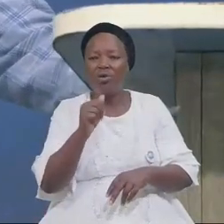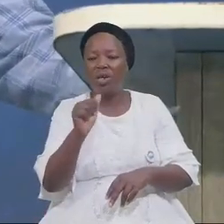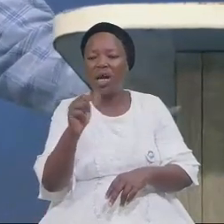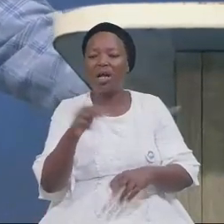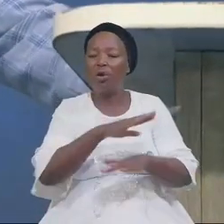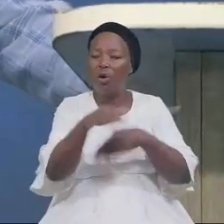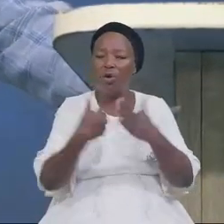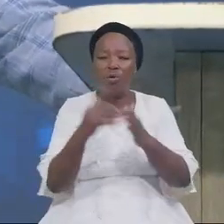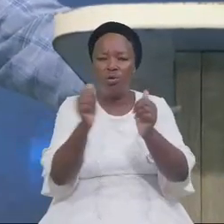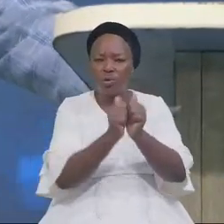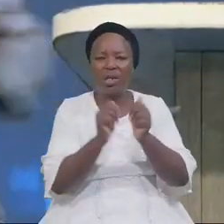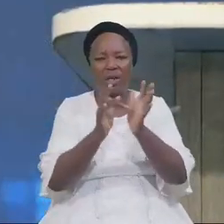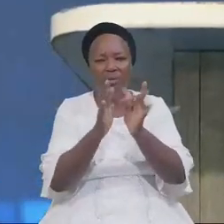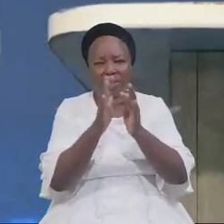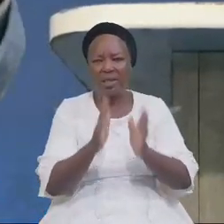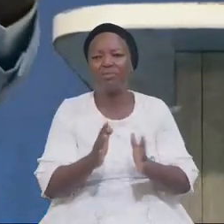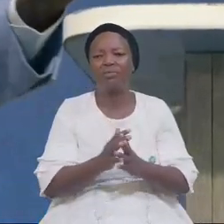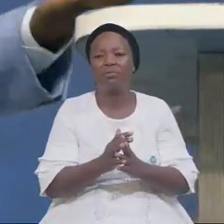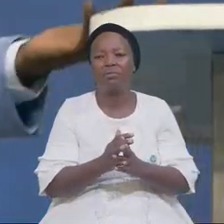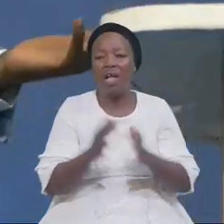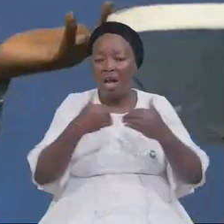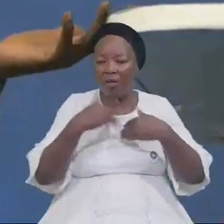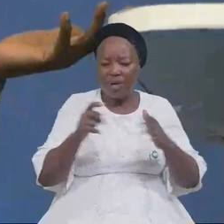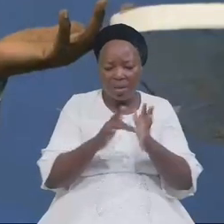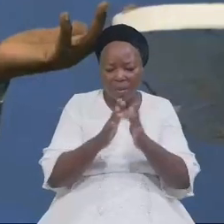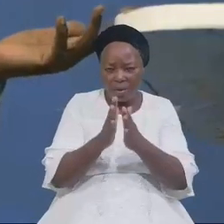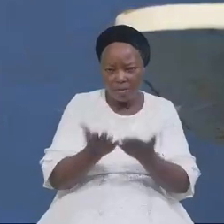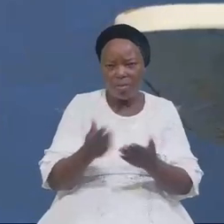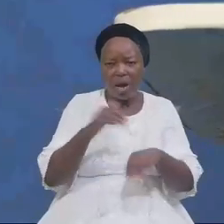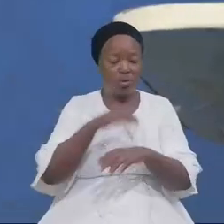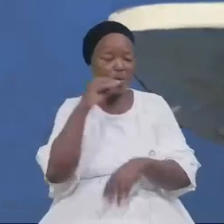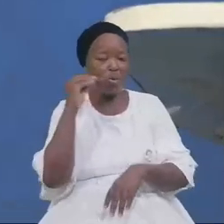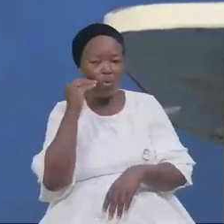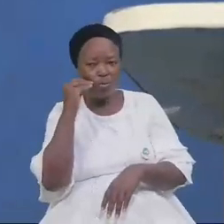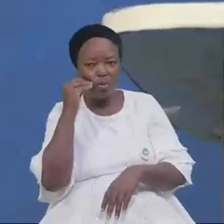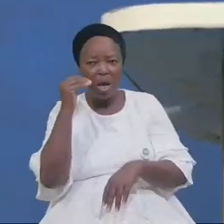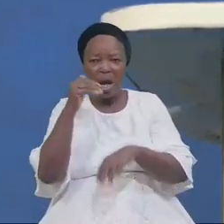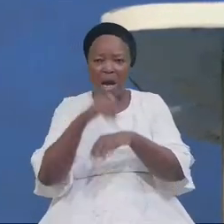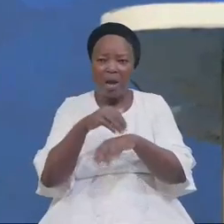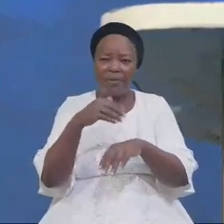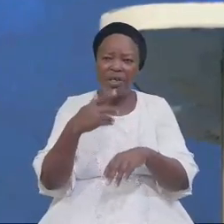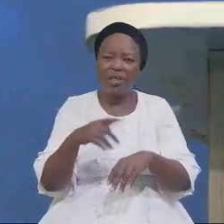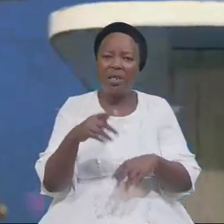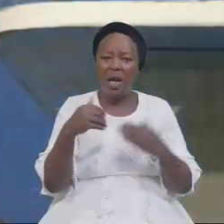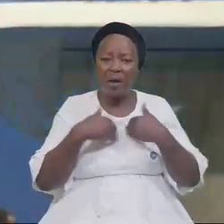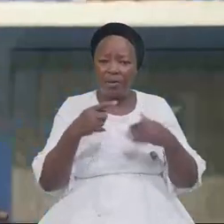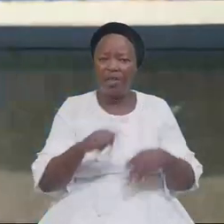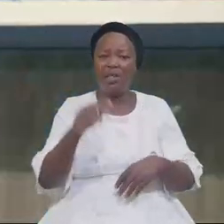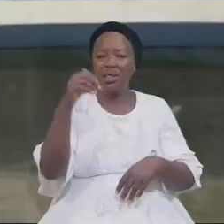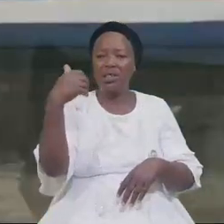chrétien entier. Avoir la Bible à la maison, avoir les 10